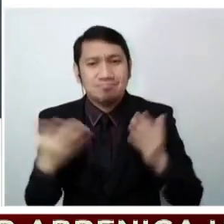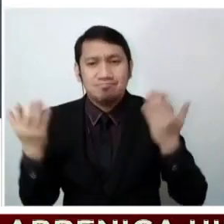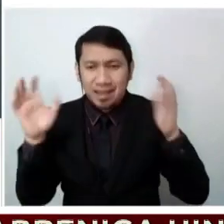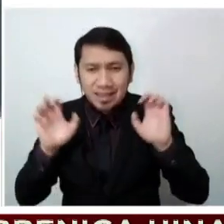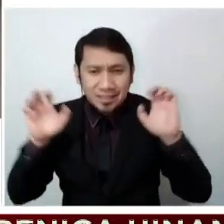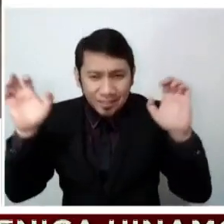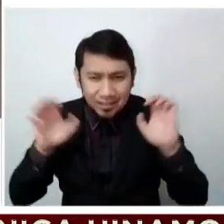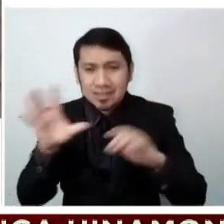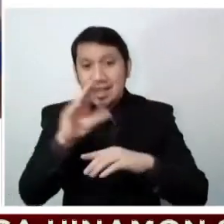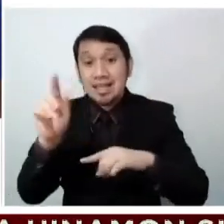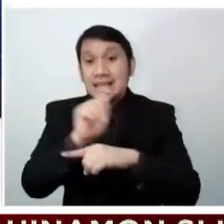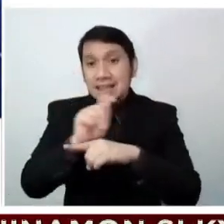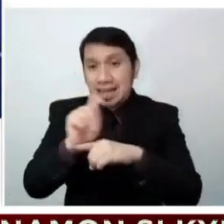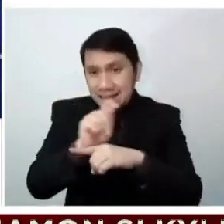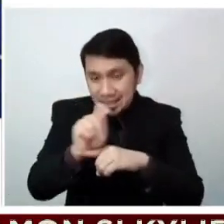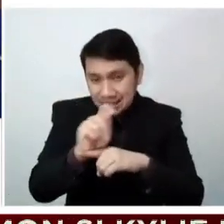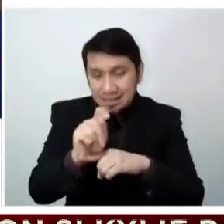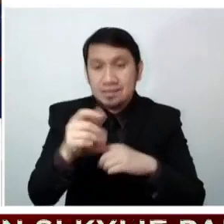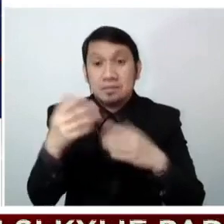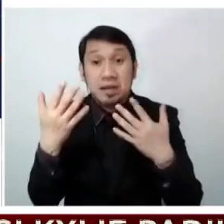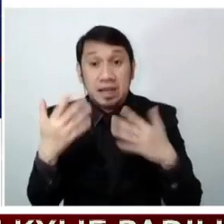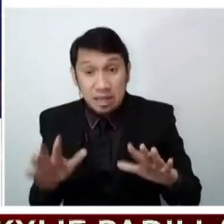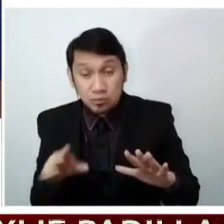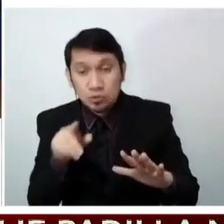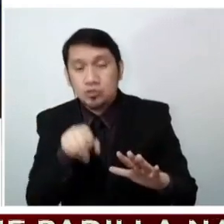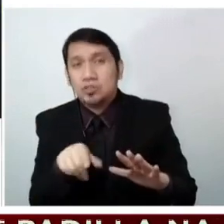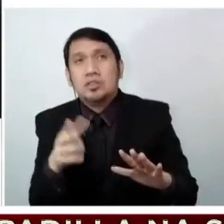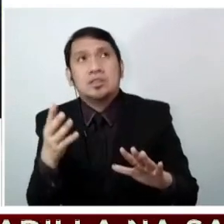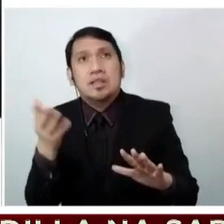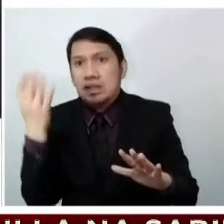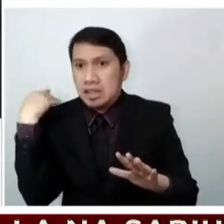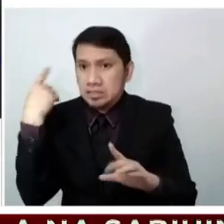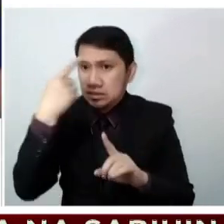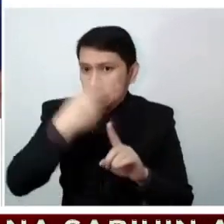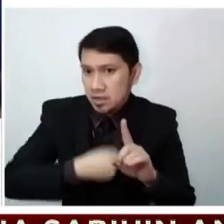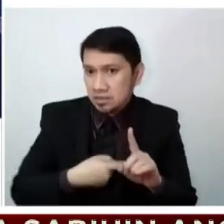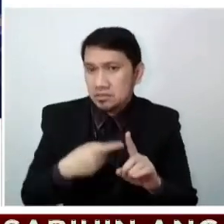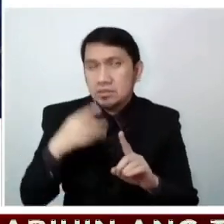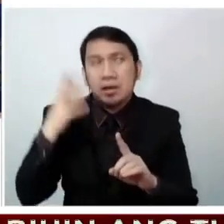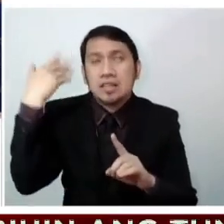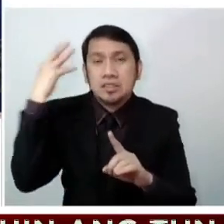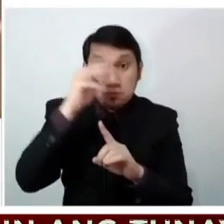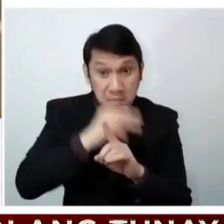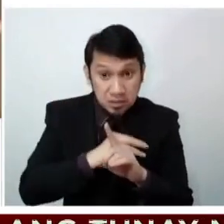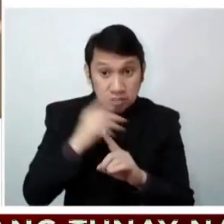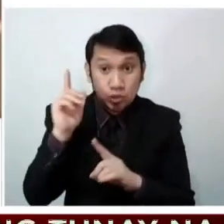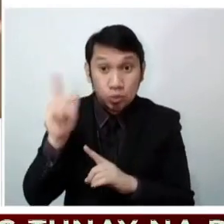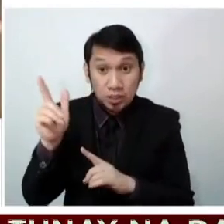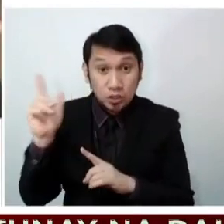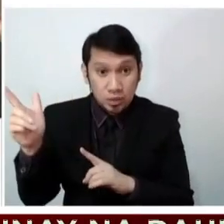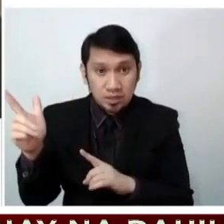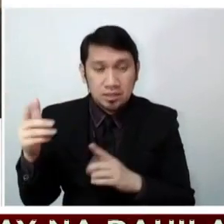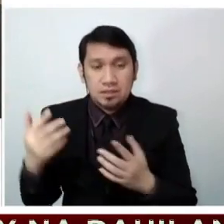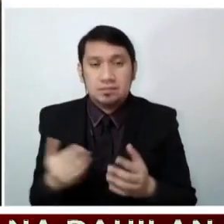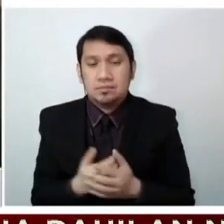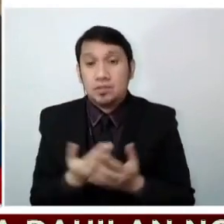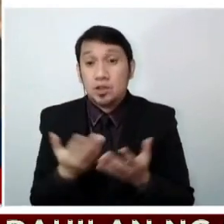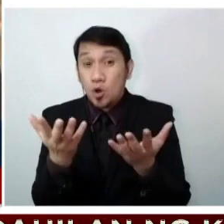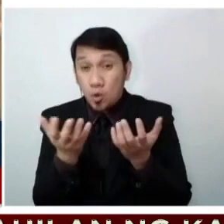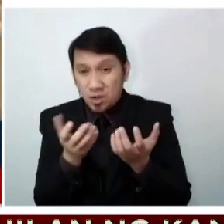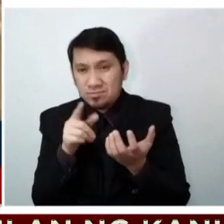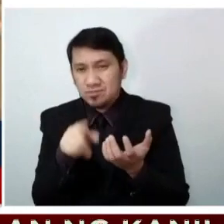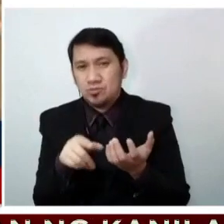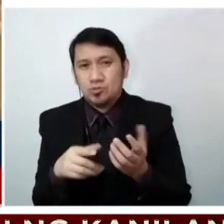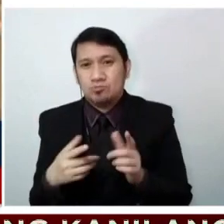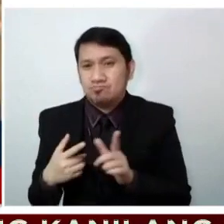at maglaro matapos matigil mula pa March 2020 dahil sa pandemya. Palaro na po sana kami ng UAP sa track